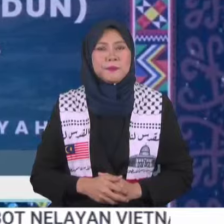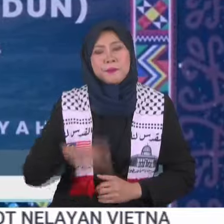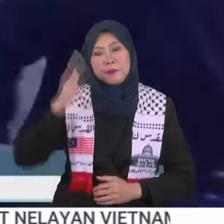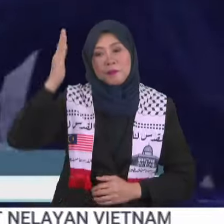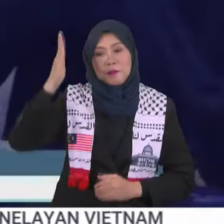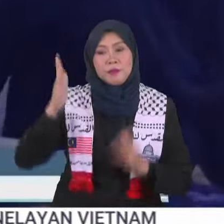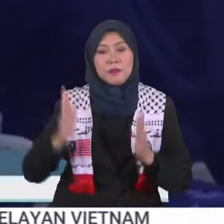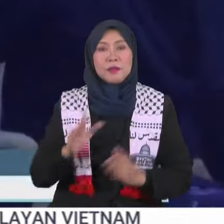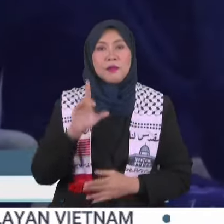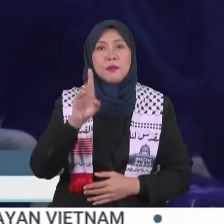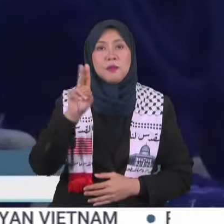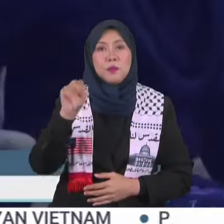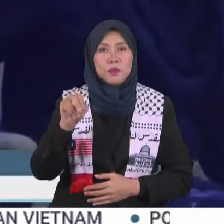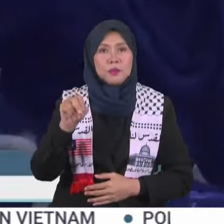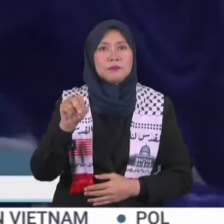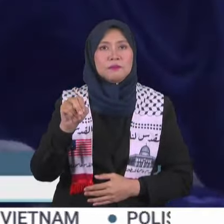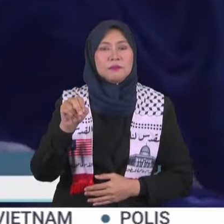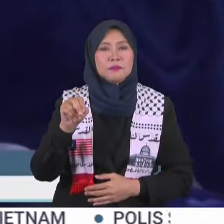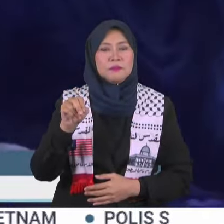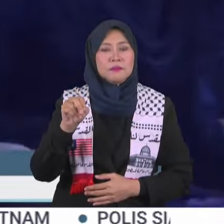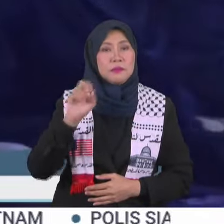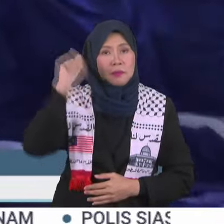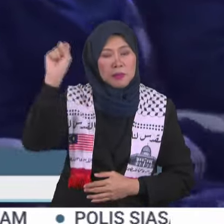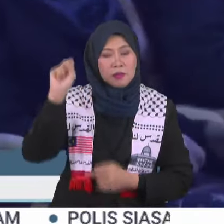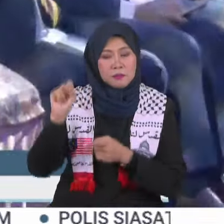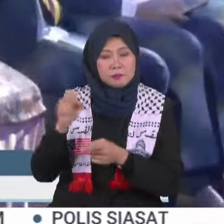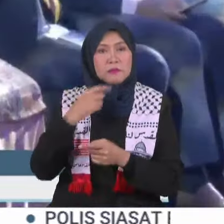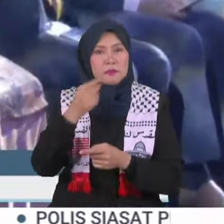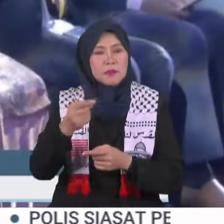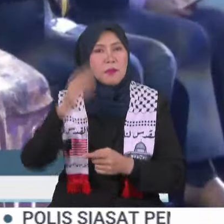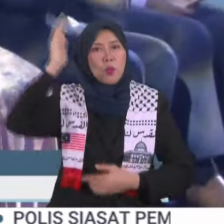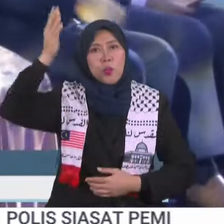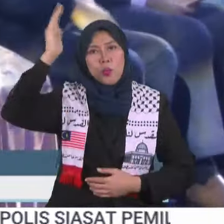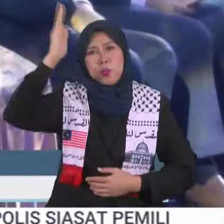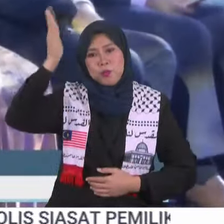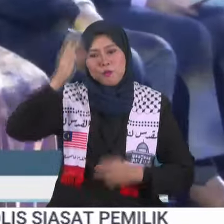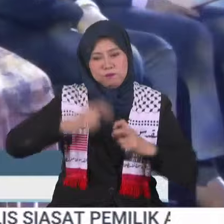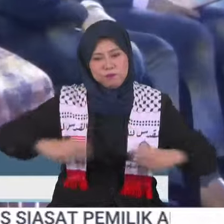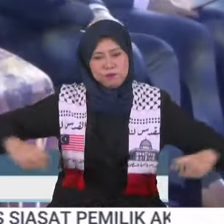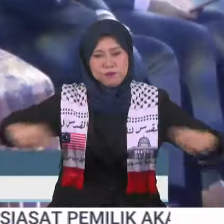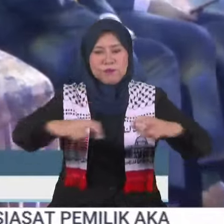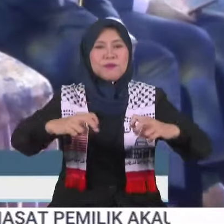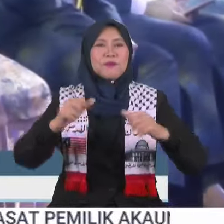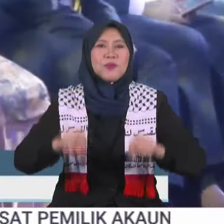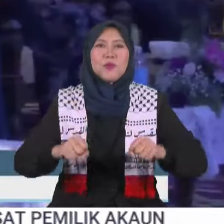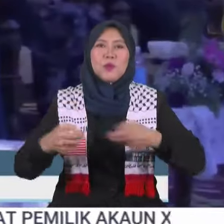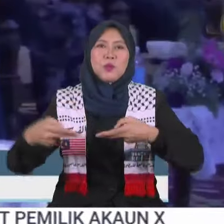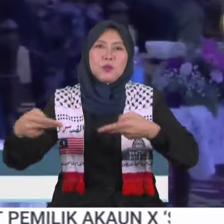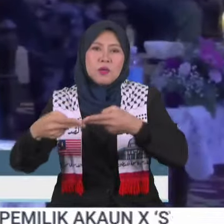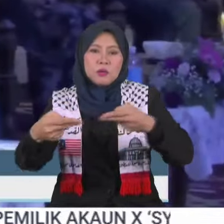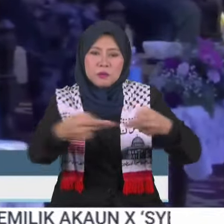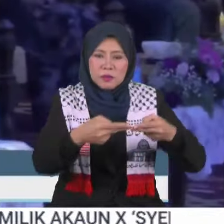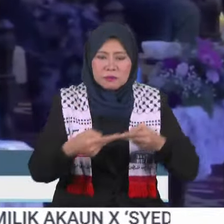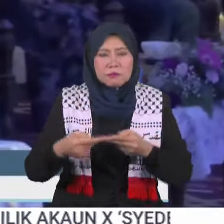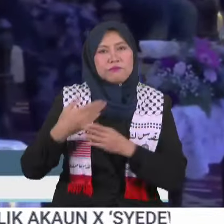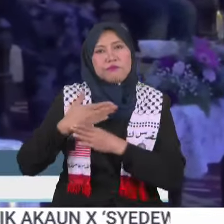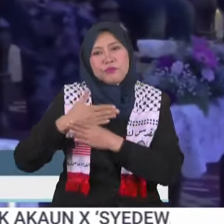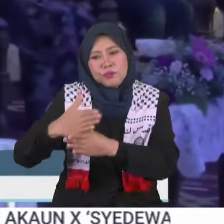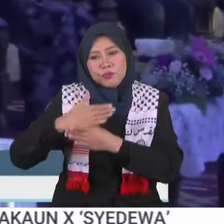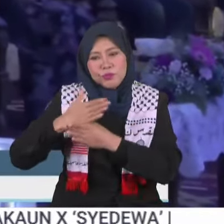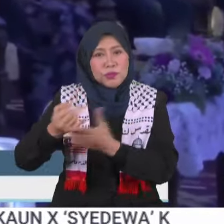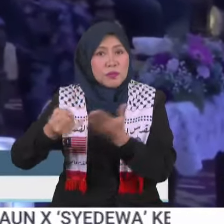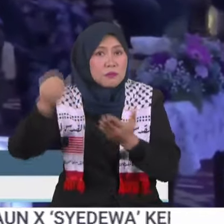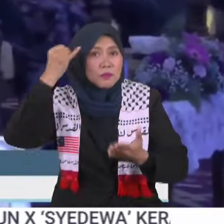Speaker DUN Sabah Datuk Seri Panglima Kazim M. Yahya berkata persidangan ini antara platform memperkukuh hubungan serta berkongsi